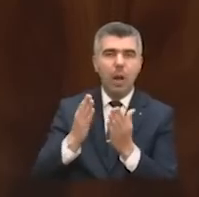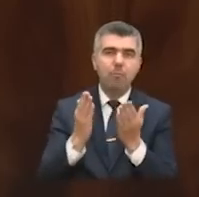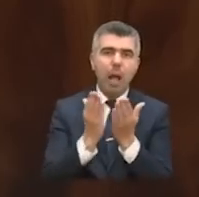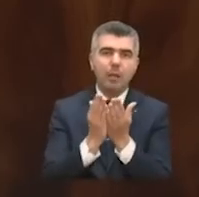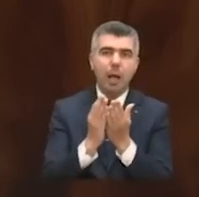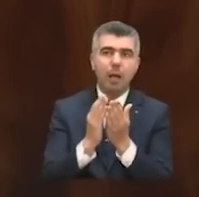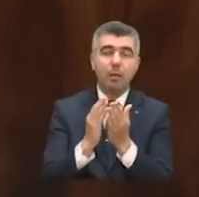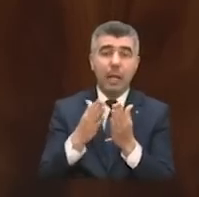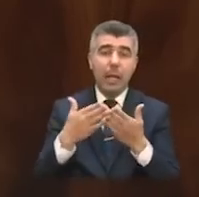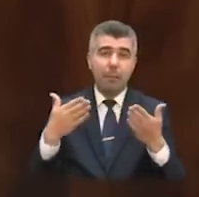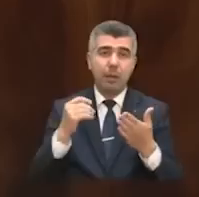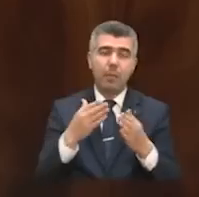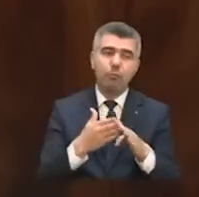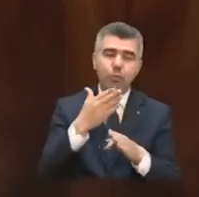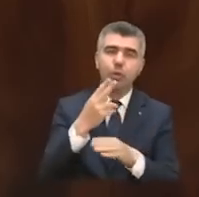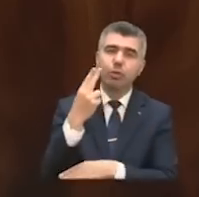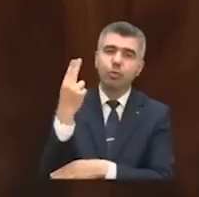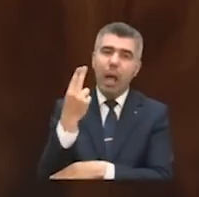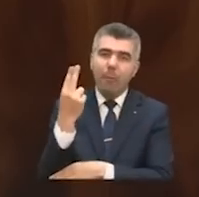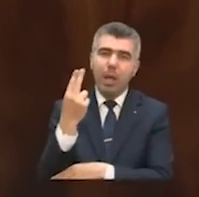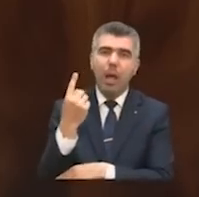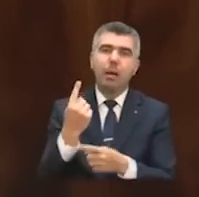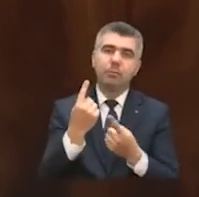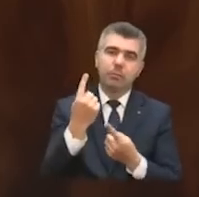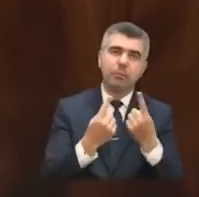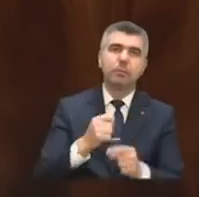كبرى كيمشي للكليات وكيمشي